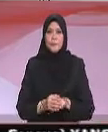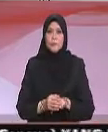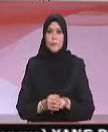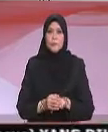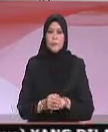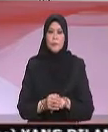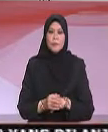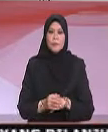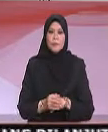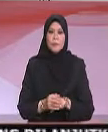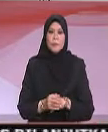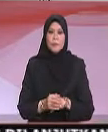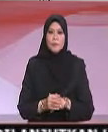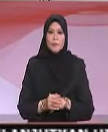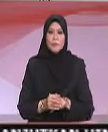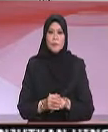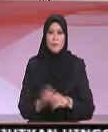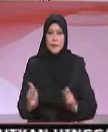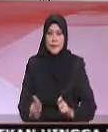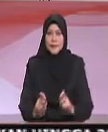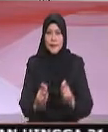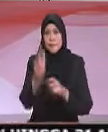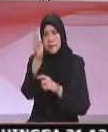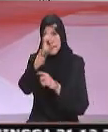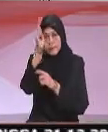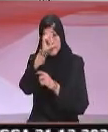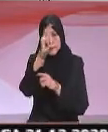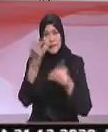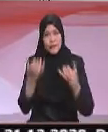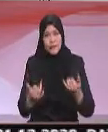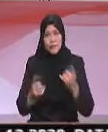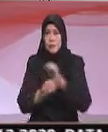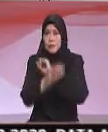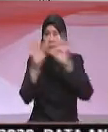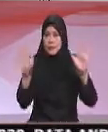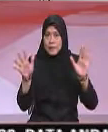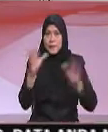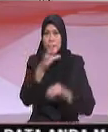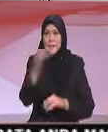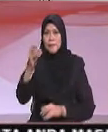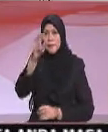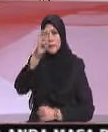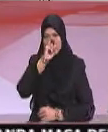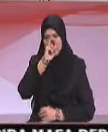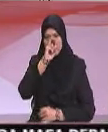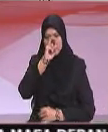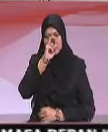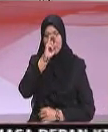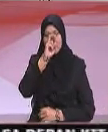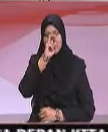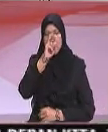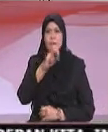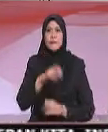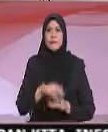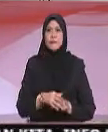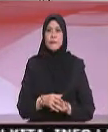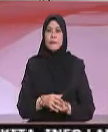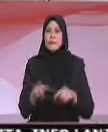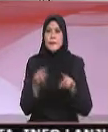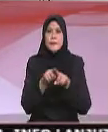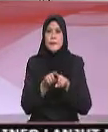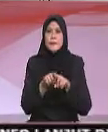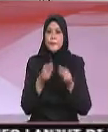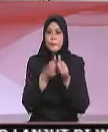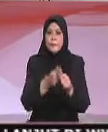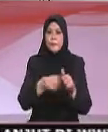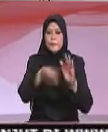pandemik COVID-19, tindakan kerajaan adalah jelas dan tegas sebagaimana